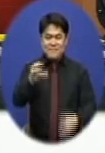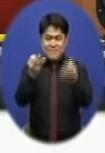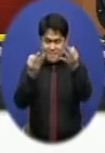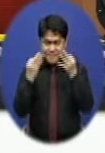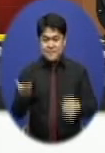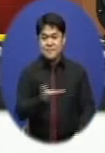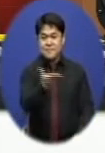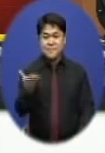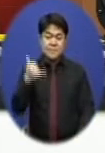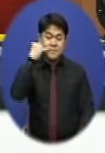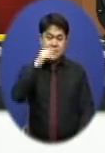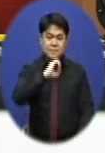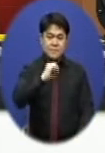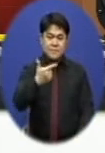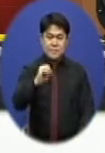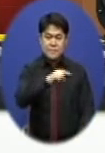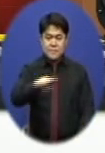시청자 여러분, ARS